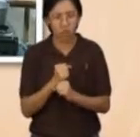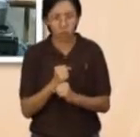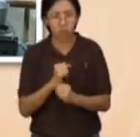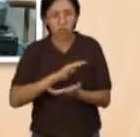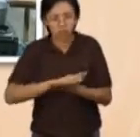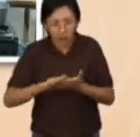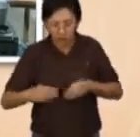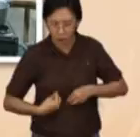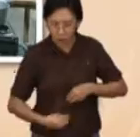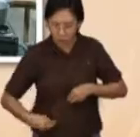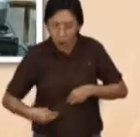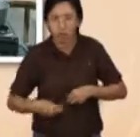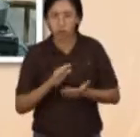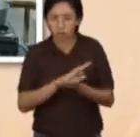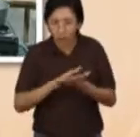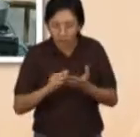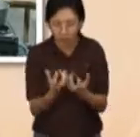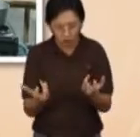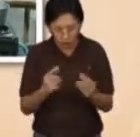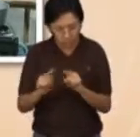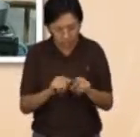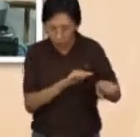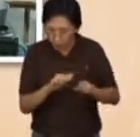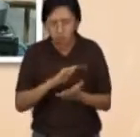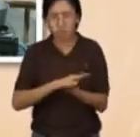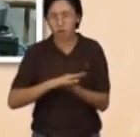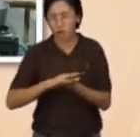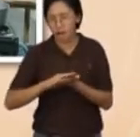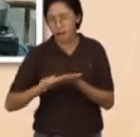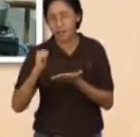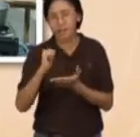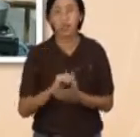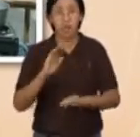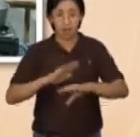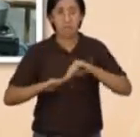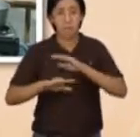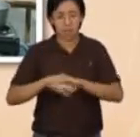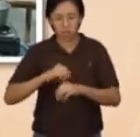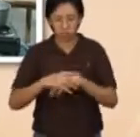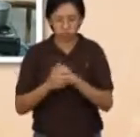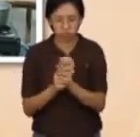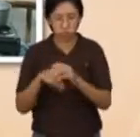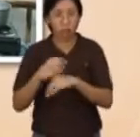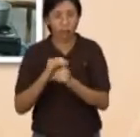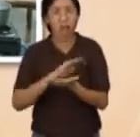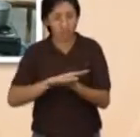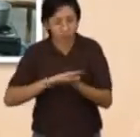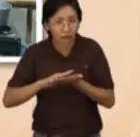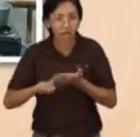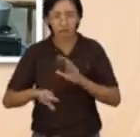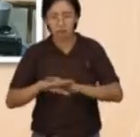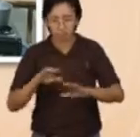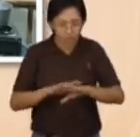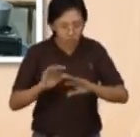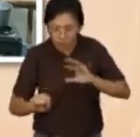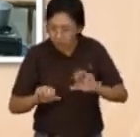จะเป็นไส้ ครับผม เป็นเครื่องปรุงต่างๆมือก็ต้องล้างด้วยนะเพราะว่าต้องใช้มือ ครับผม มือทำด้วยนะค